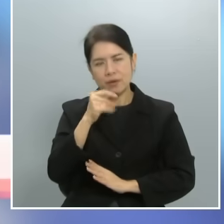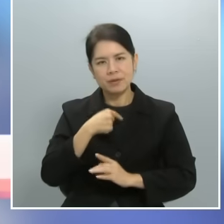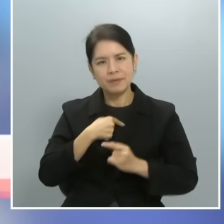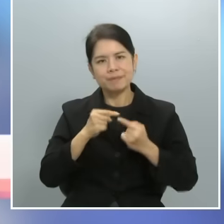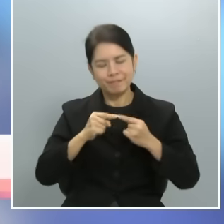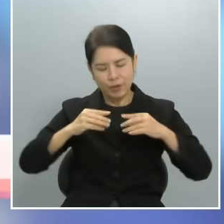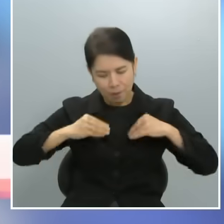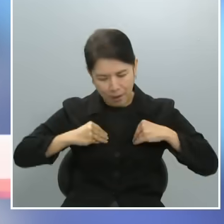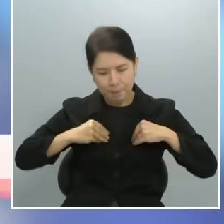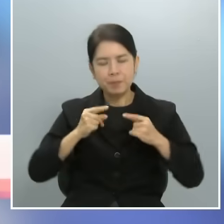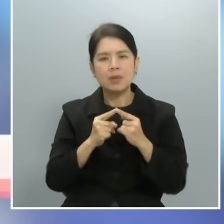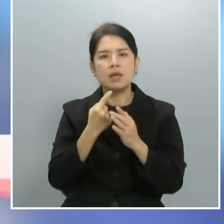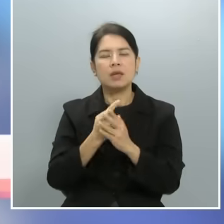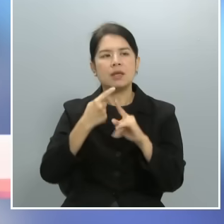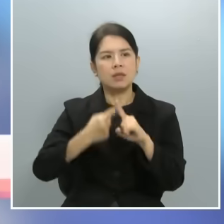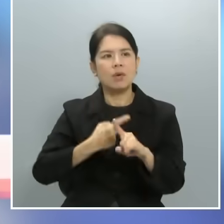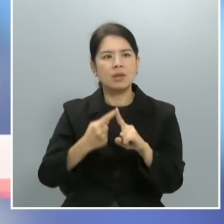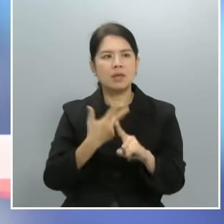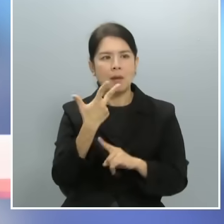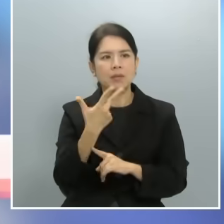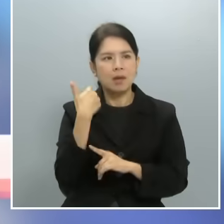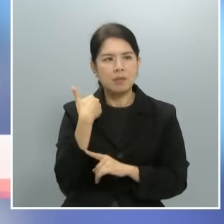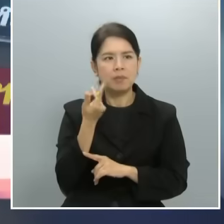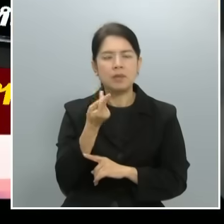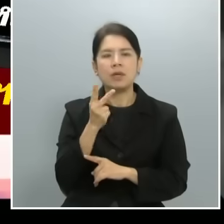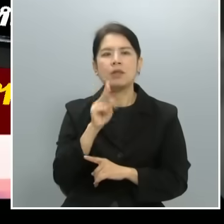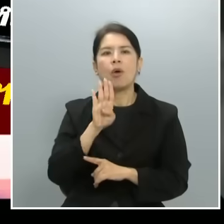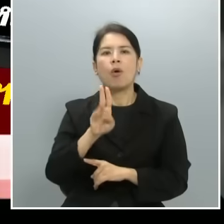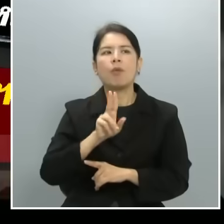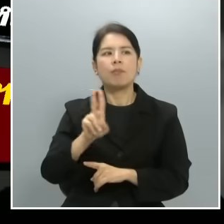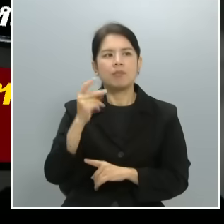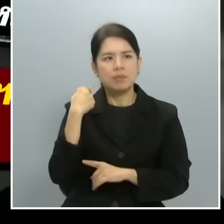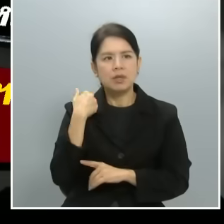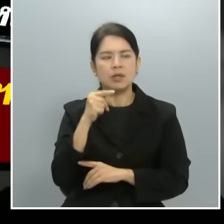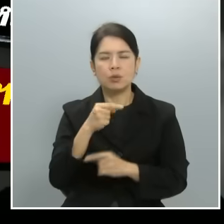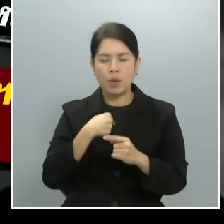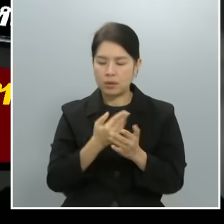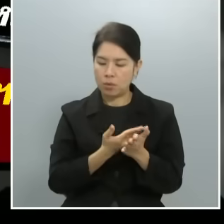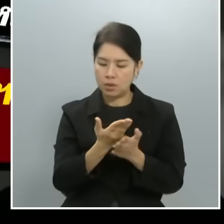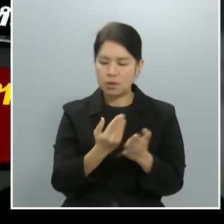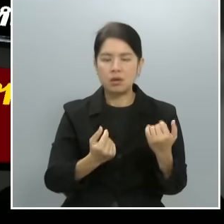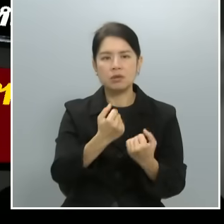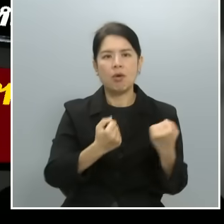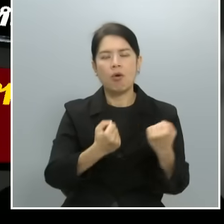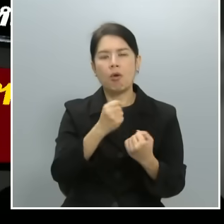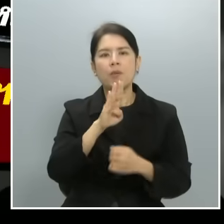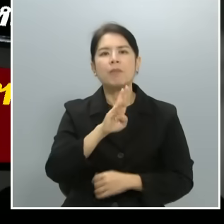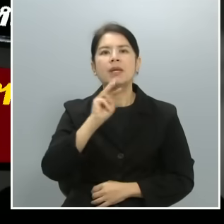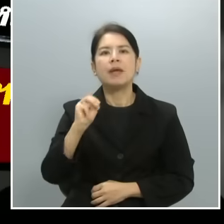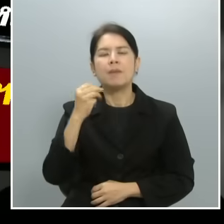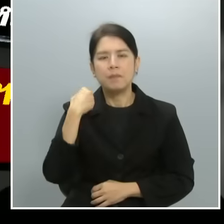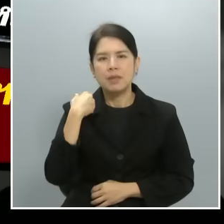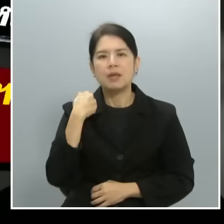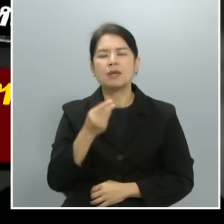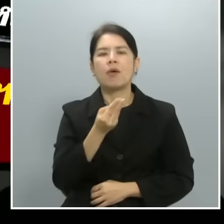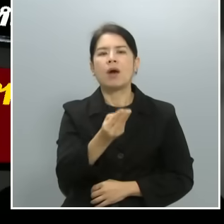บหากันมา3เดือนต้นเองซื้อ BMW 520ป้ายแดงให้1คันแล้วก็ให้เงินรายเดือนนะฮะเดือนละ